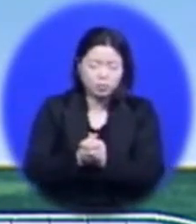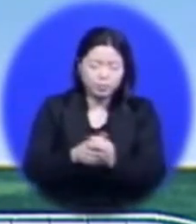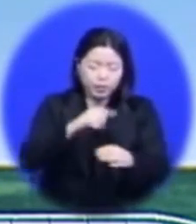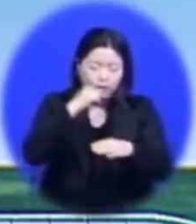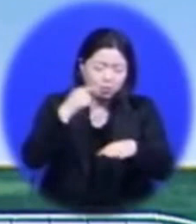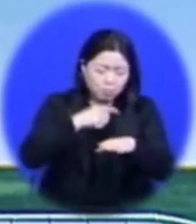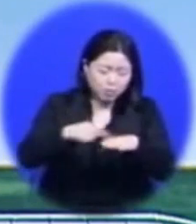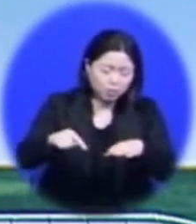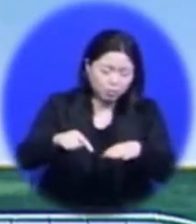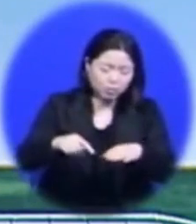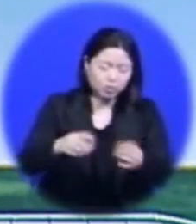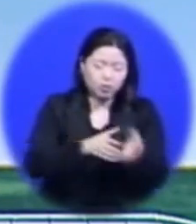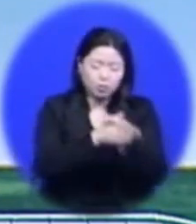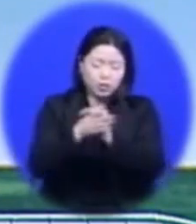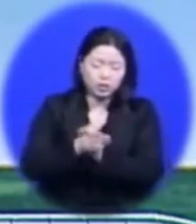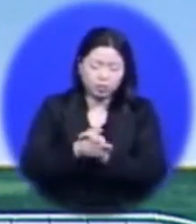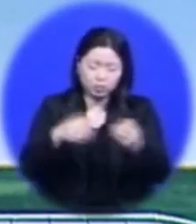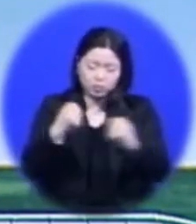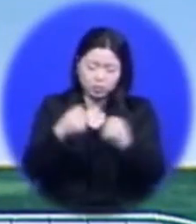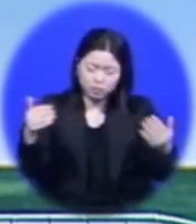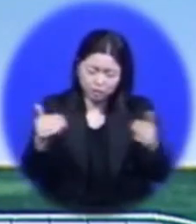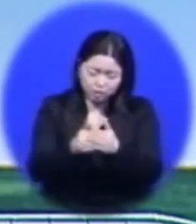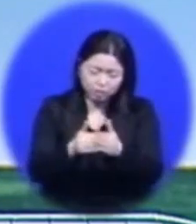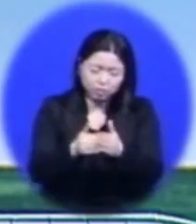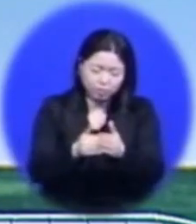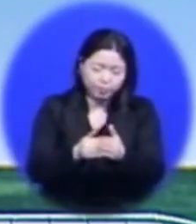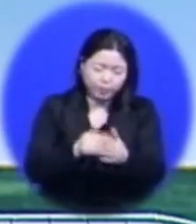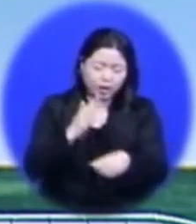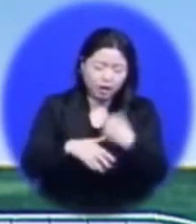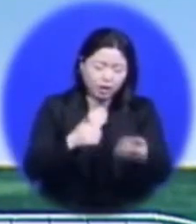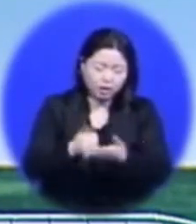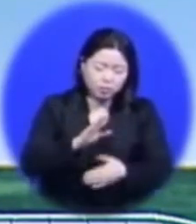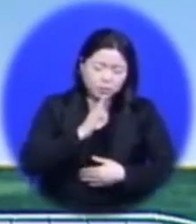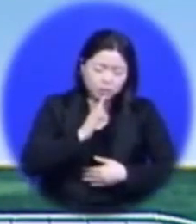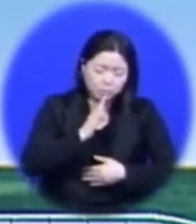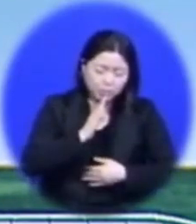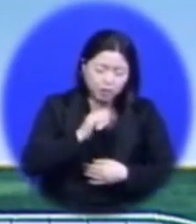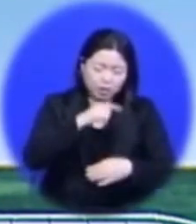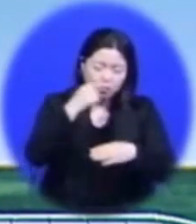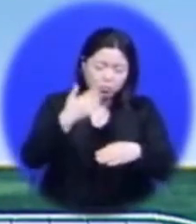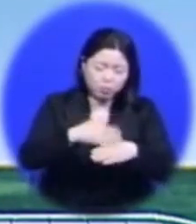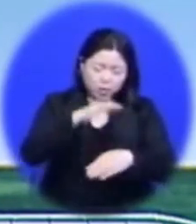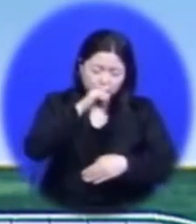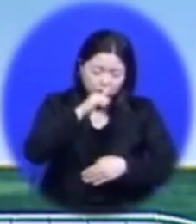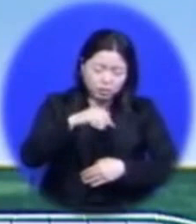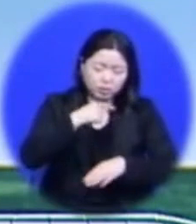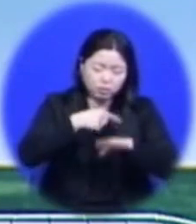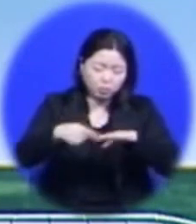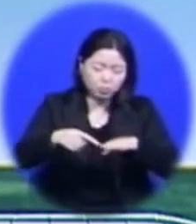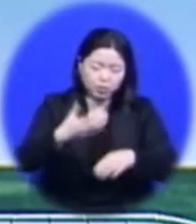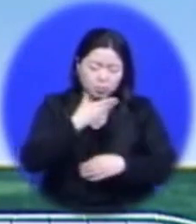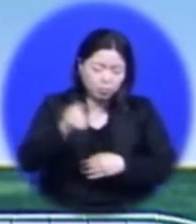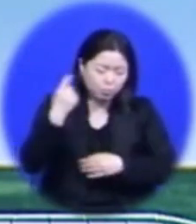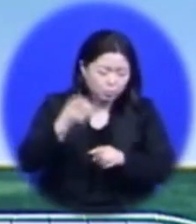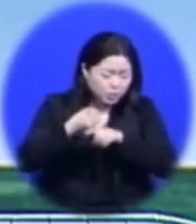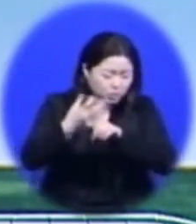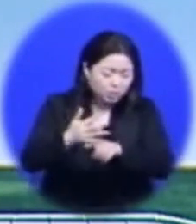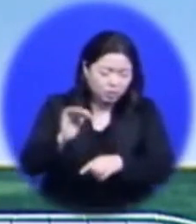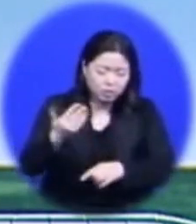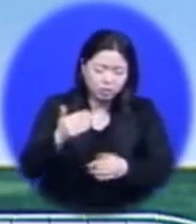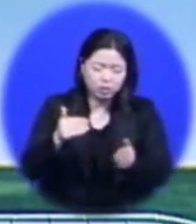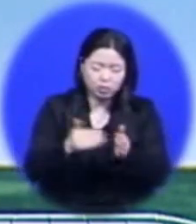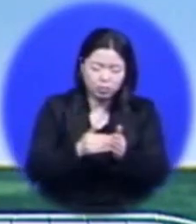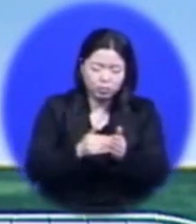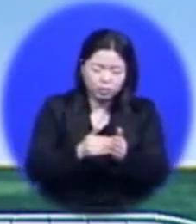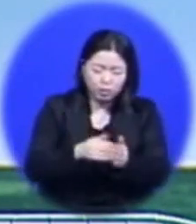민족이 화해되고 전쟁이 끝나고 하나님 정말 북한에 있는 동포들에게 복음이 전해지고 이